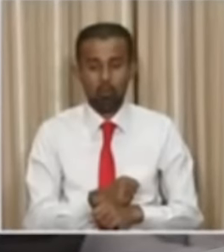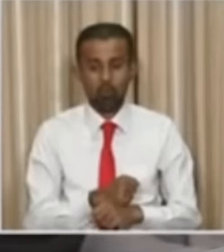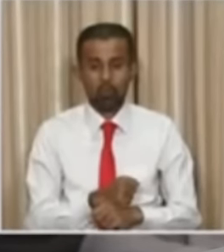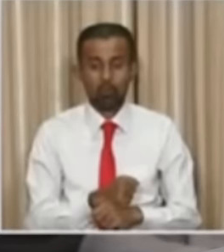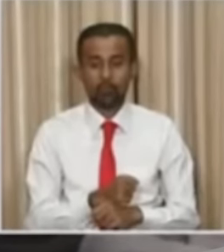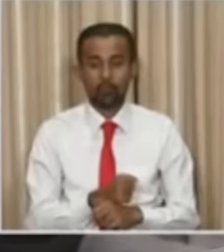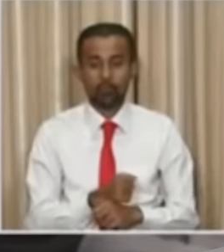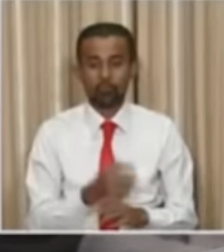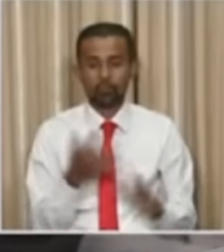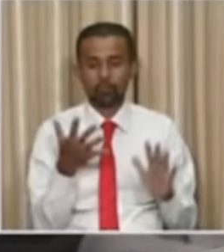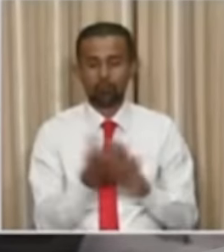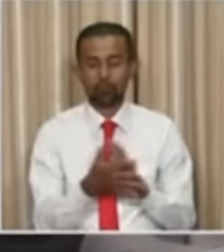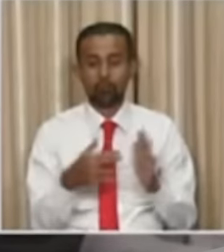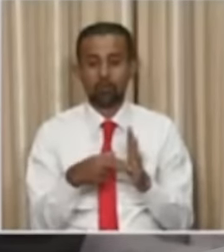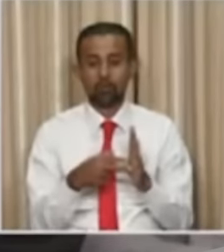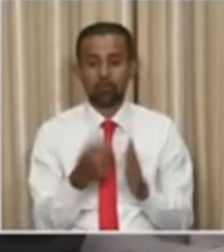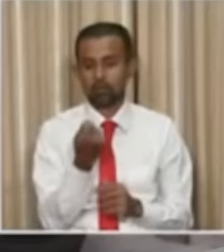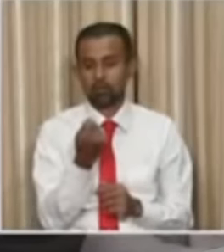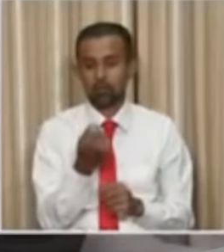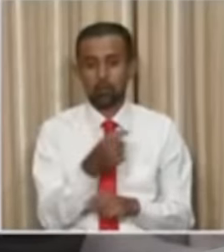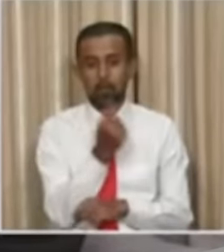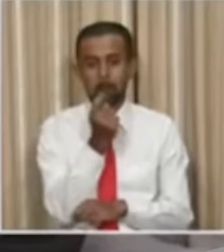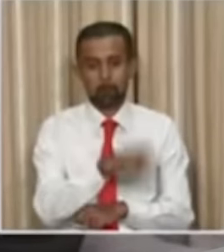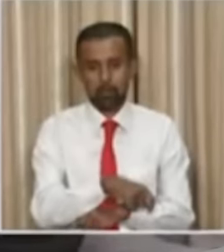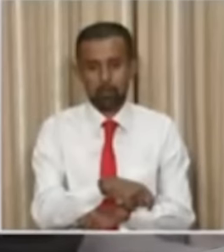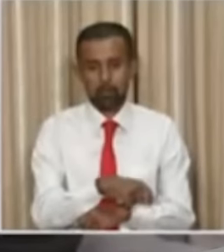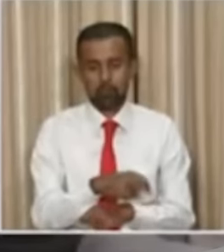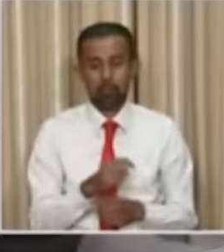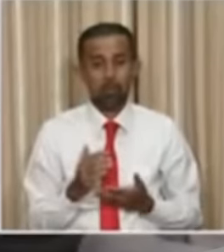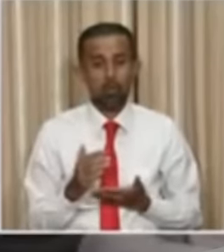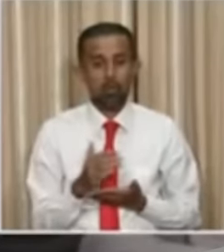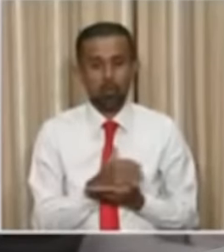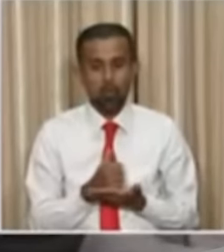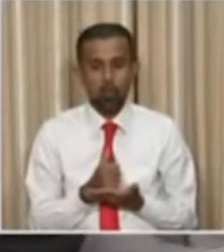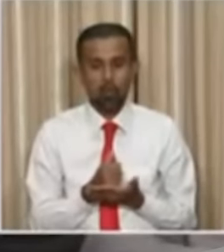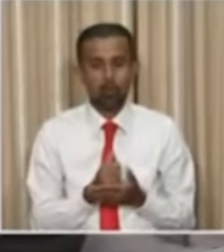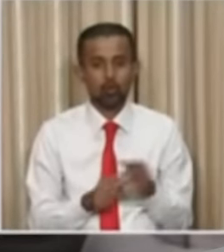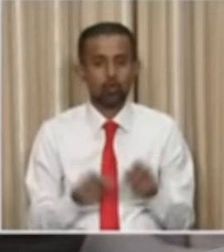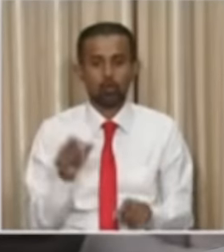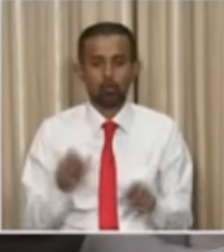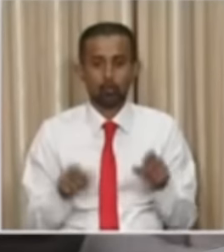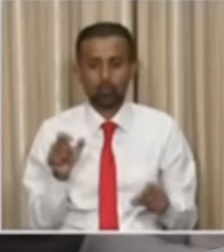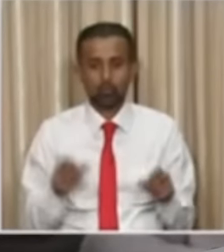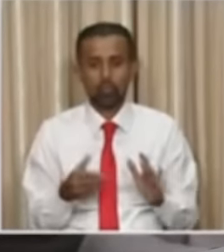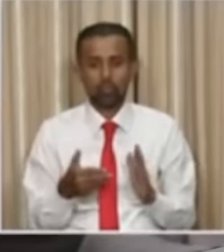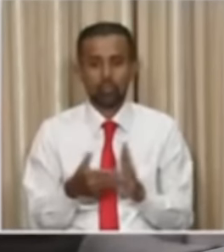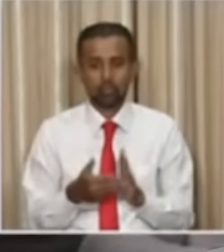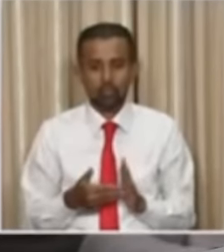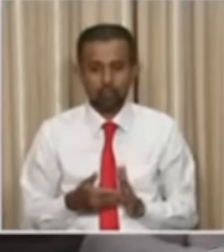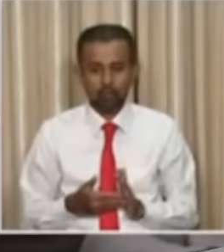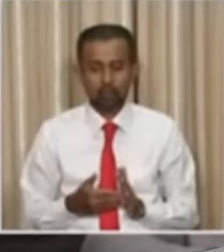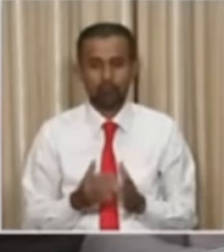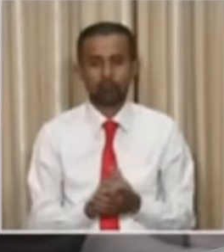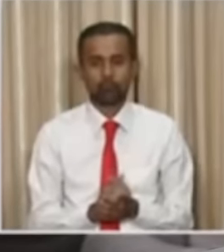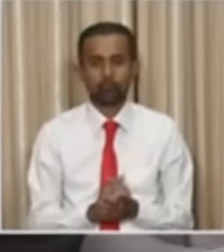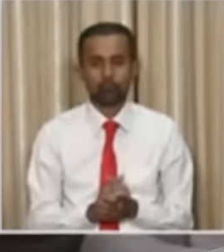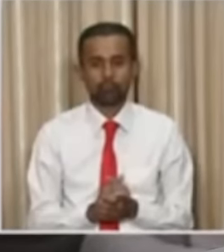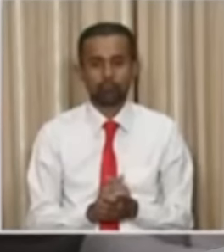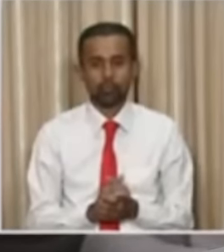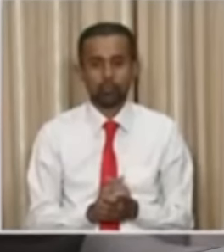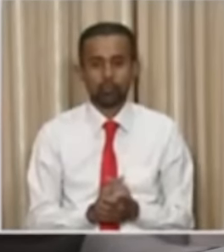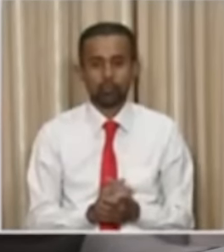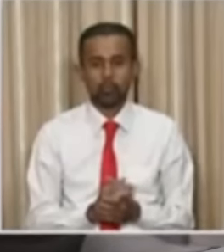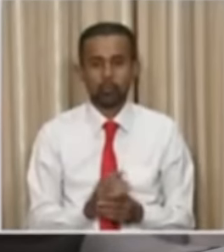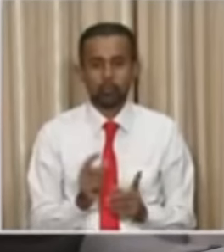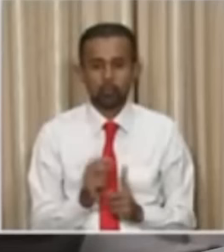වැටුනේ වැරදි ආර්ථික ප්‍රතිපත්ති නිසා. ඉතින් අද හැම ජනතාවම මේකෙන් පීඩාවට ලක් වෙනවා. පහළ ආදායම්